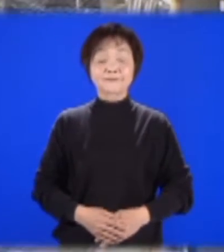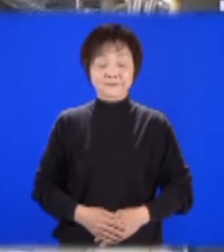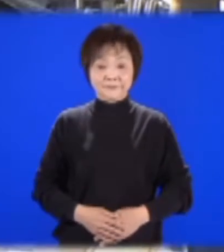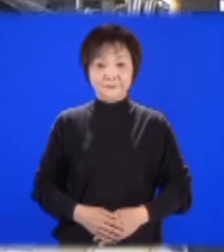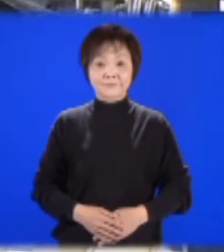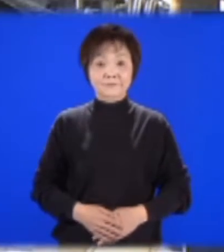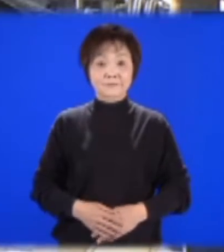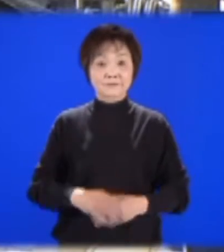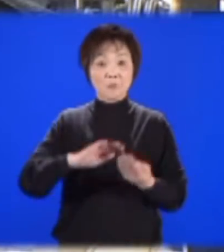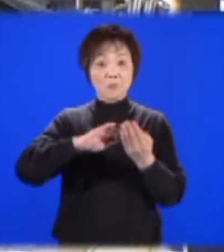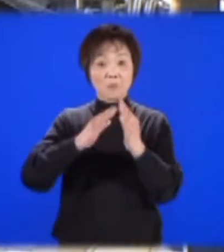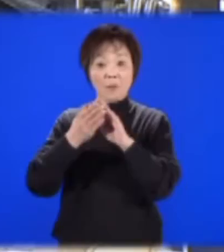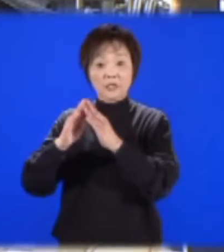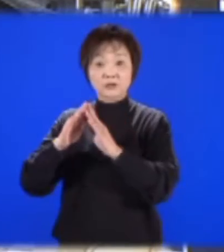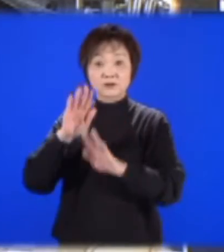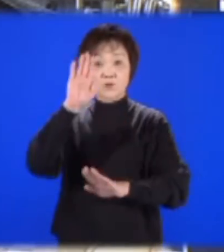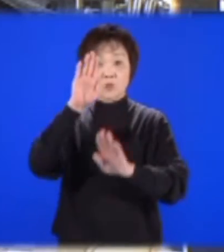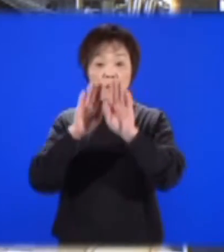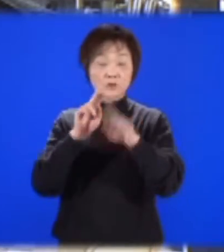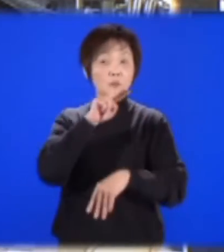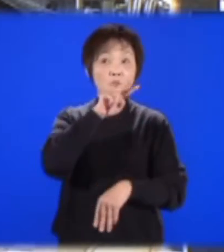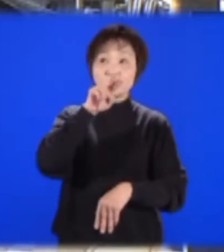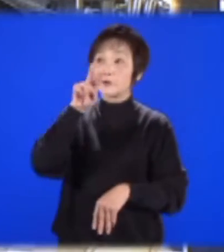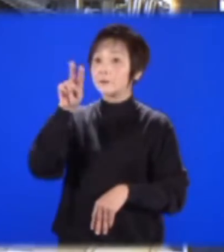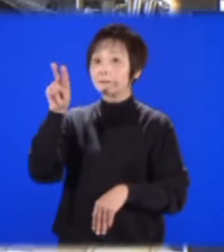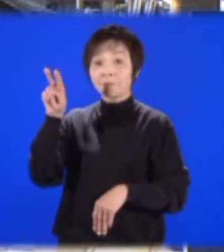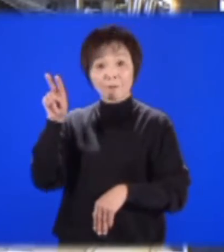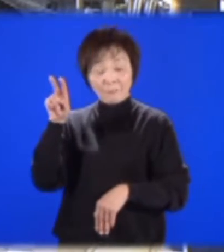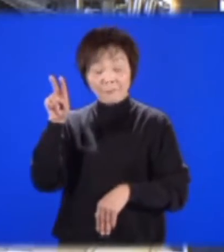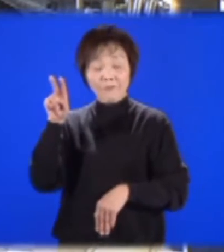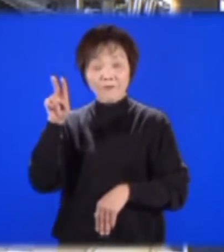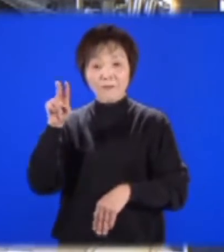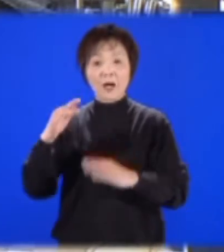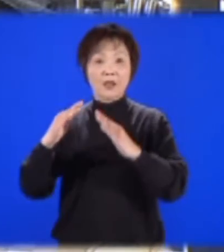こちらの、街並みを見ていただくと、家の、